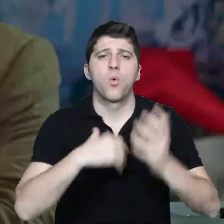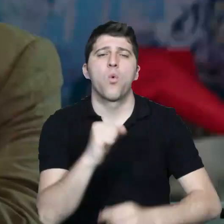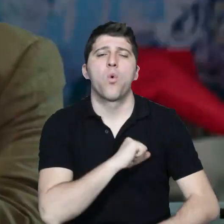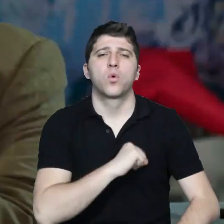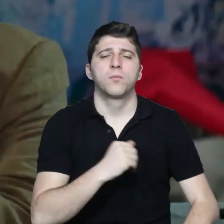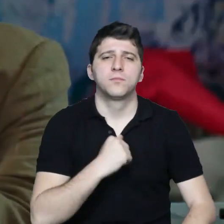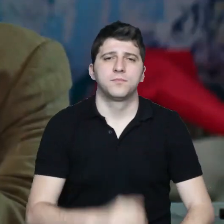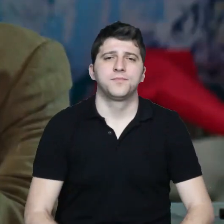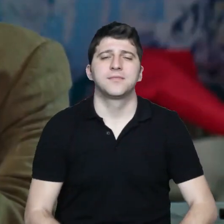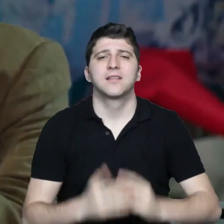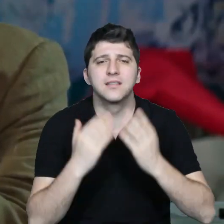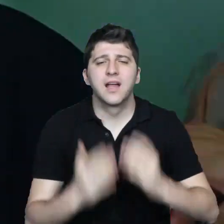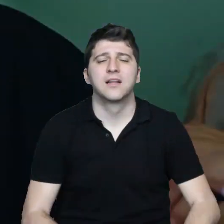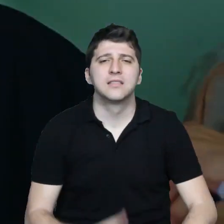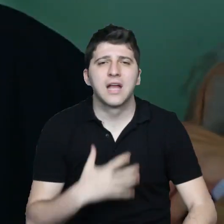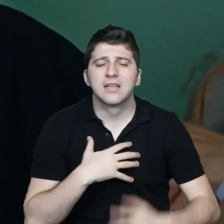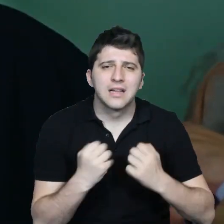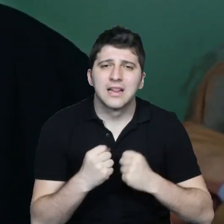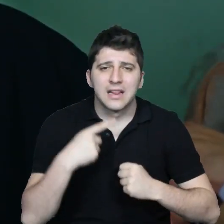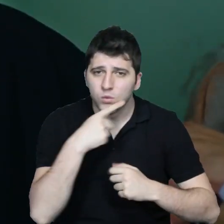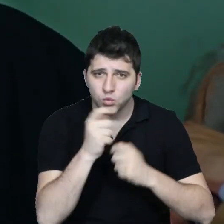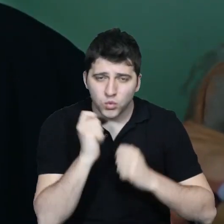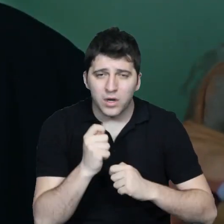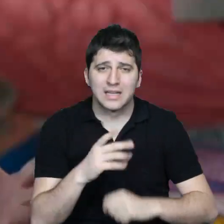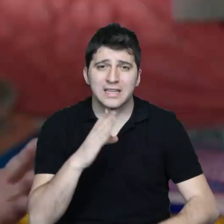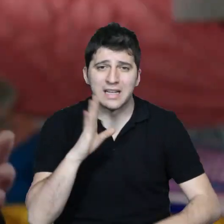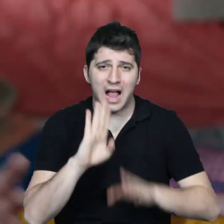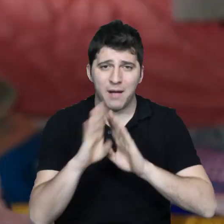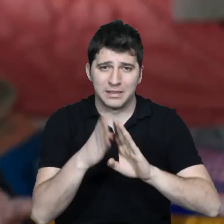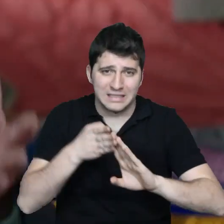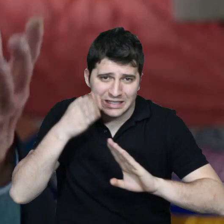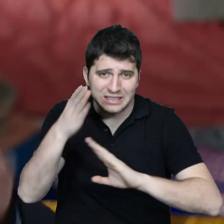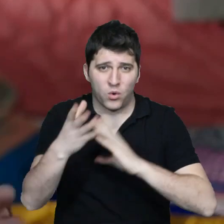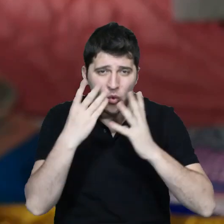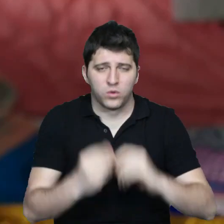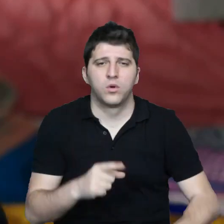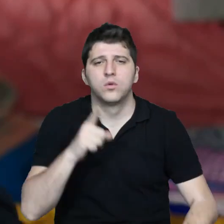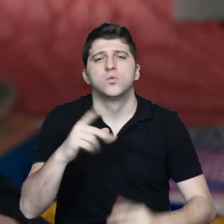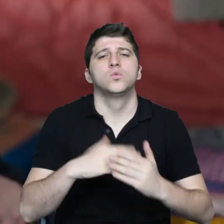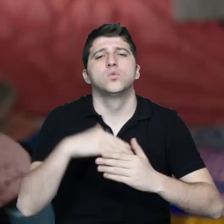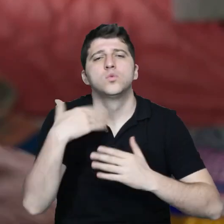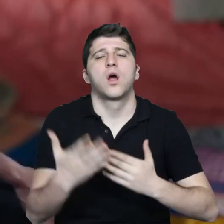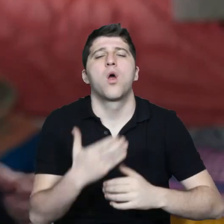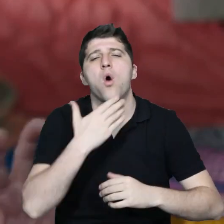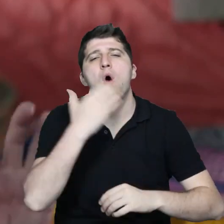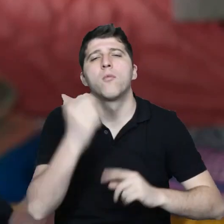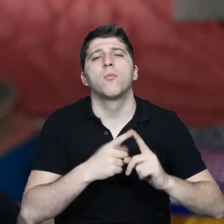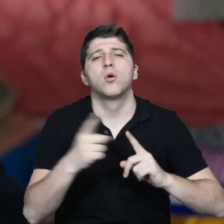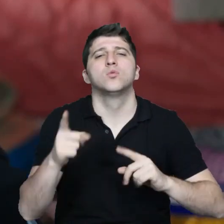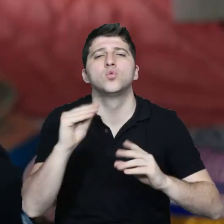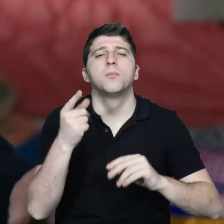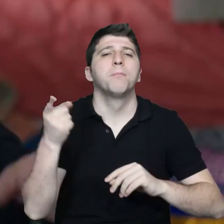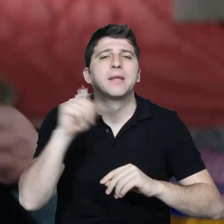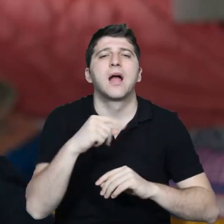korkuyorum. Yani kendini tutamaz da dayanır kapıya. Ondan sonra ömrü billah o